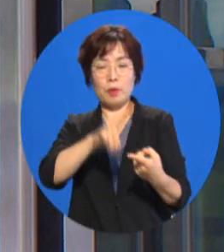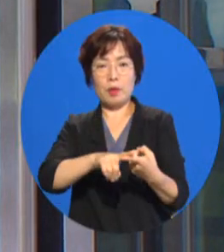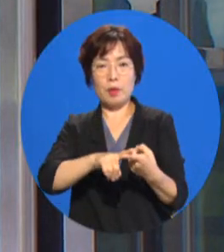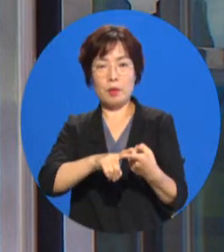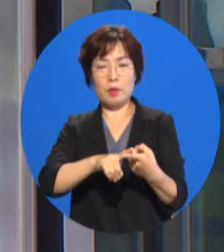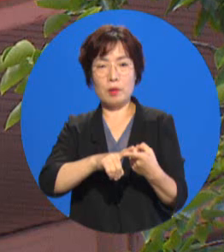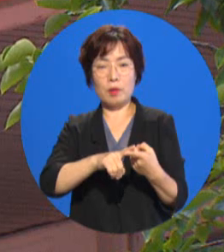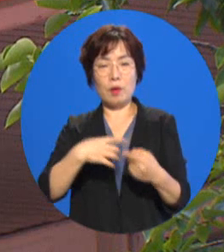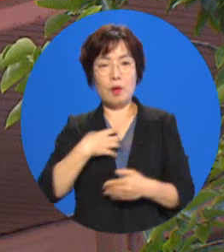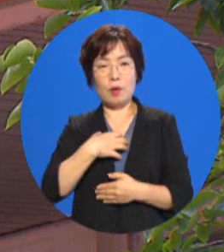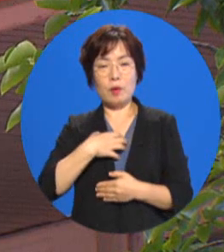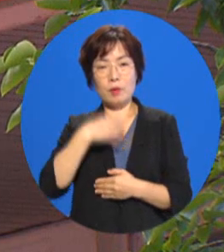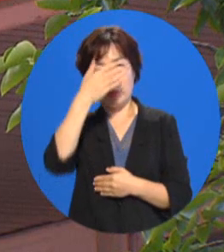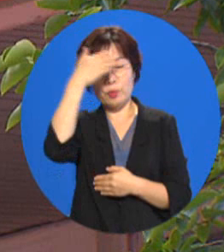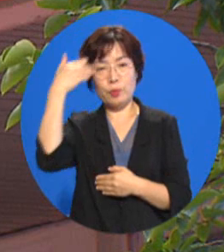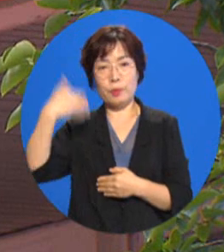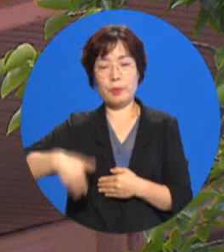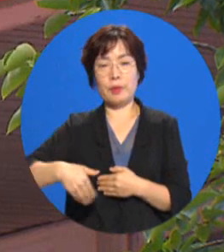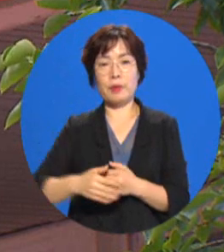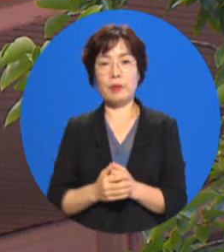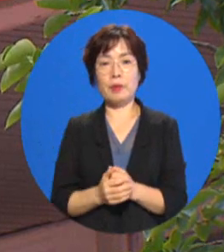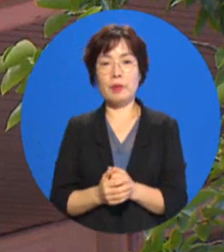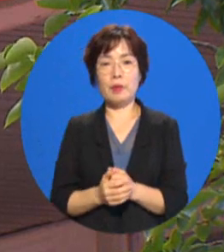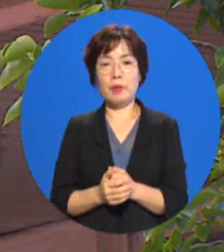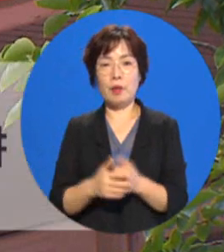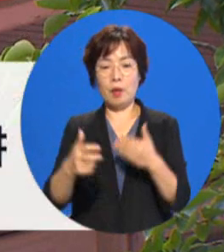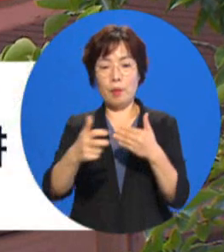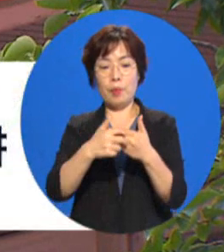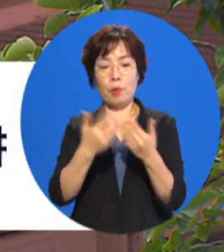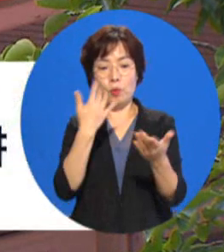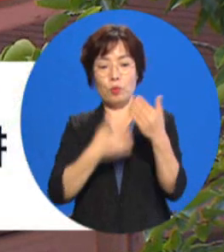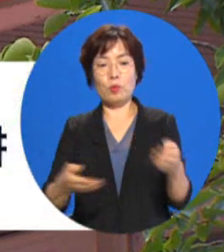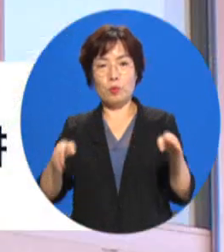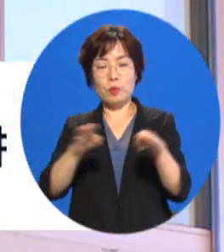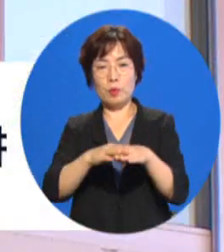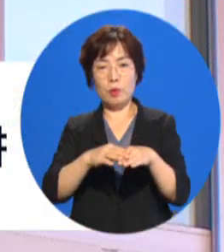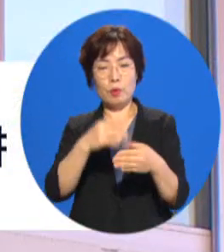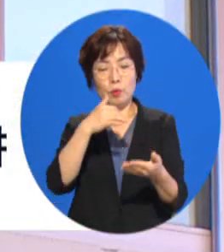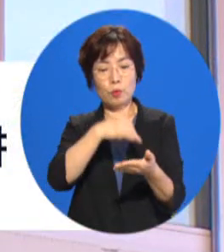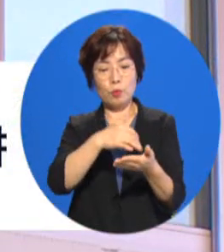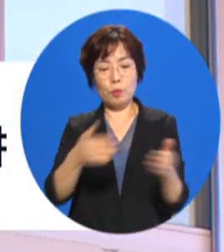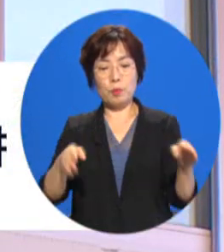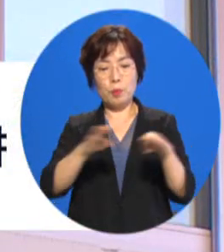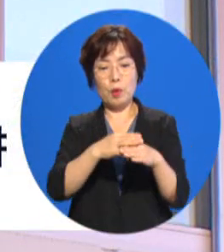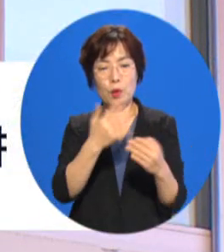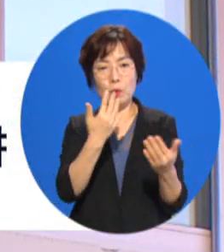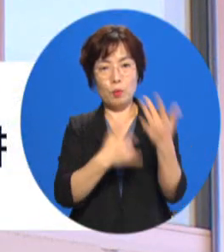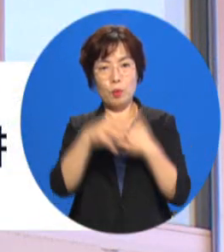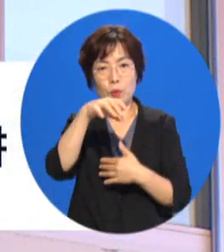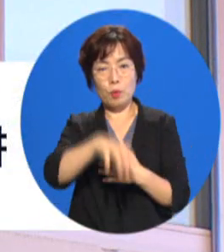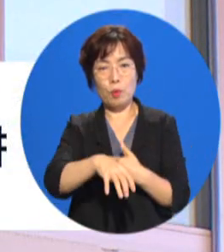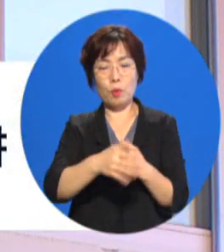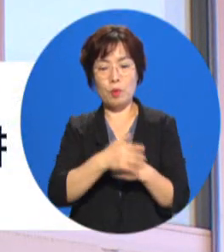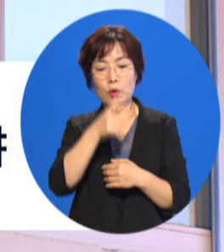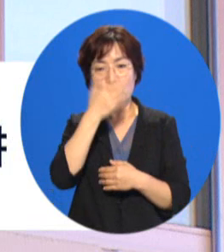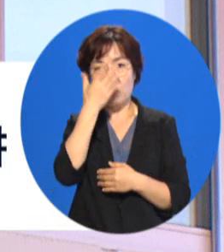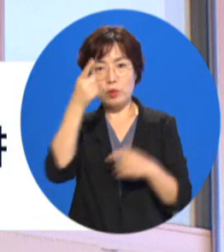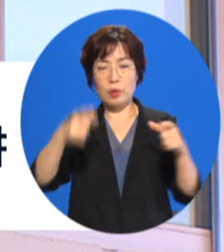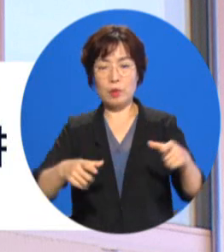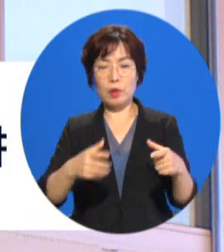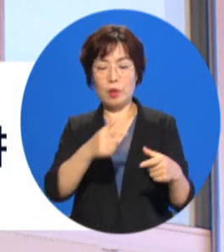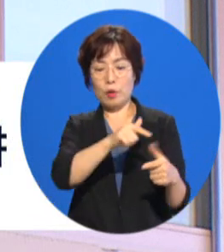둘러싼 진통에서 한시름 덜게 됐습니다. 의료 폐기물을 전체 처리할 수 있는 소각시설 규모들이 충분히